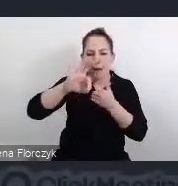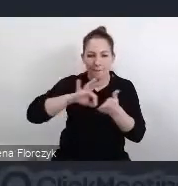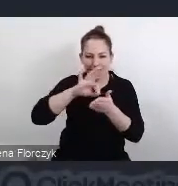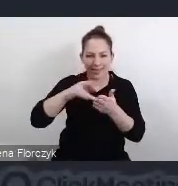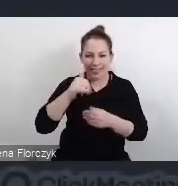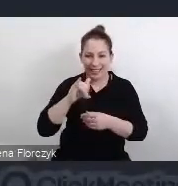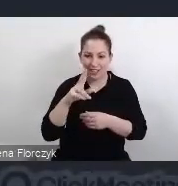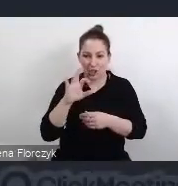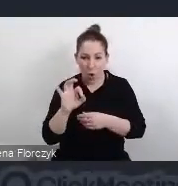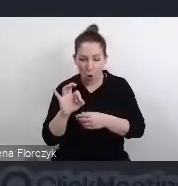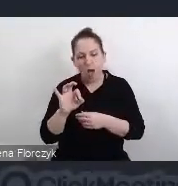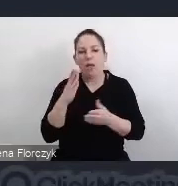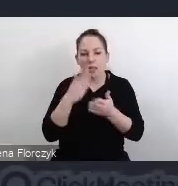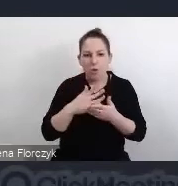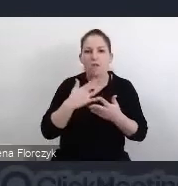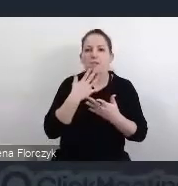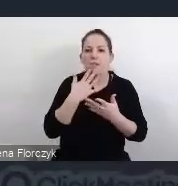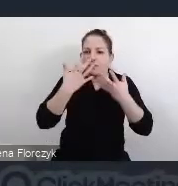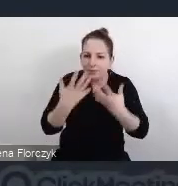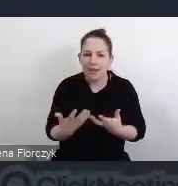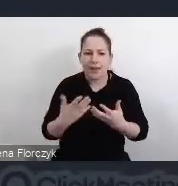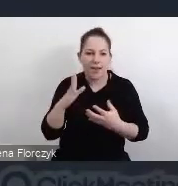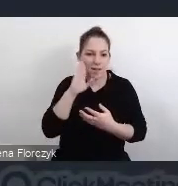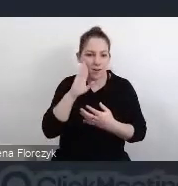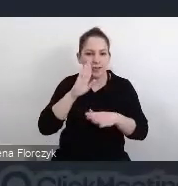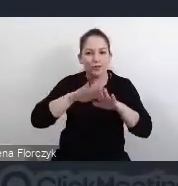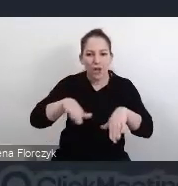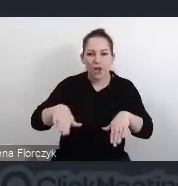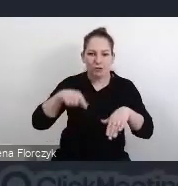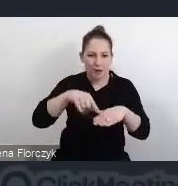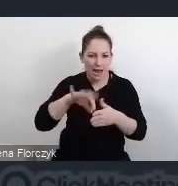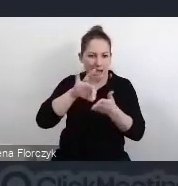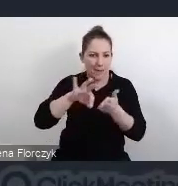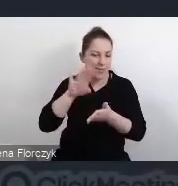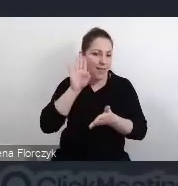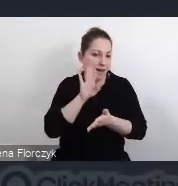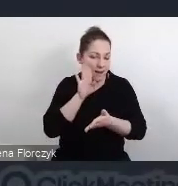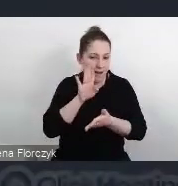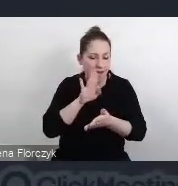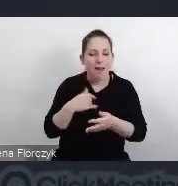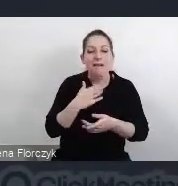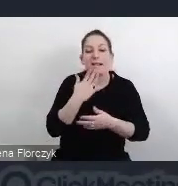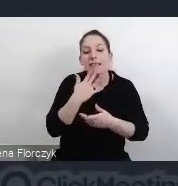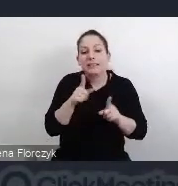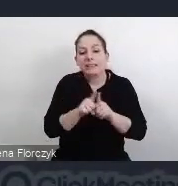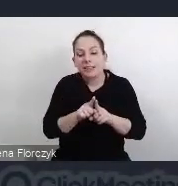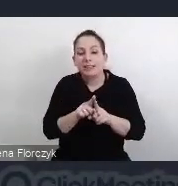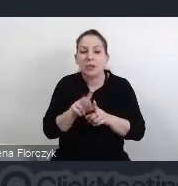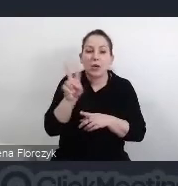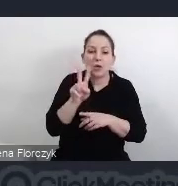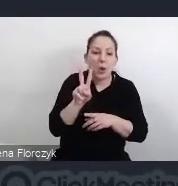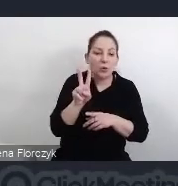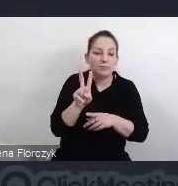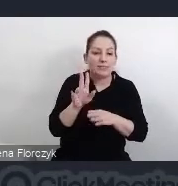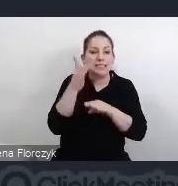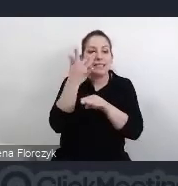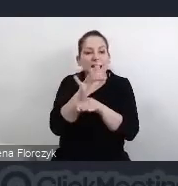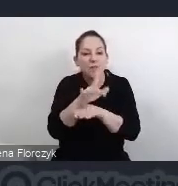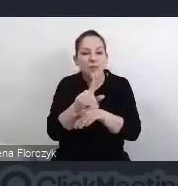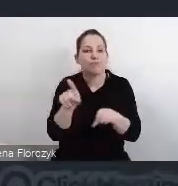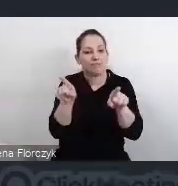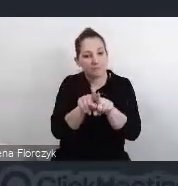a będą właśnie chcieli, żeby te dzieciaki w tej gminie pozostały. Co więcej, liczymy, że może ktoś z zewnątrz